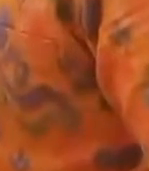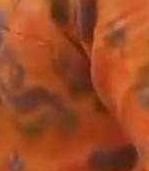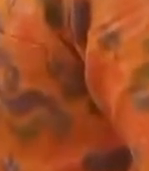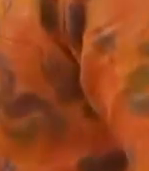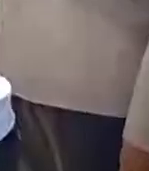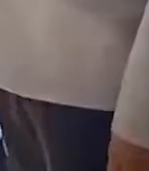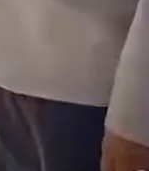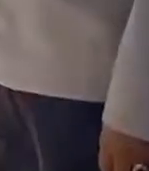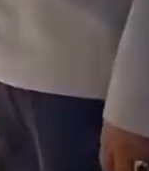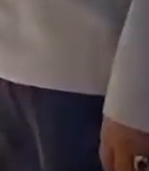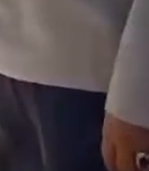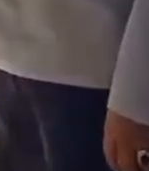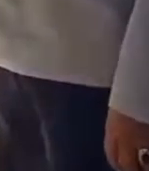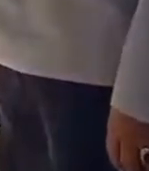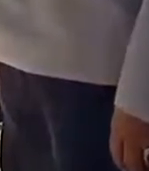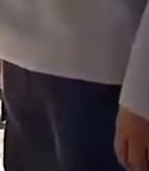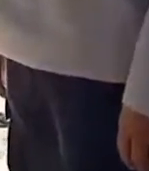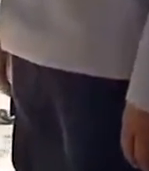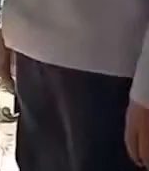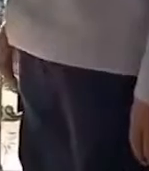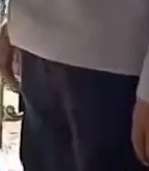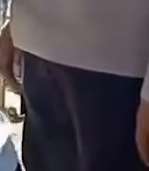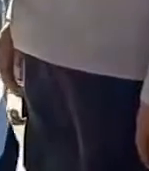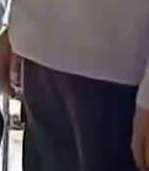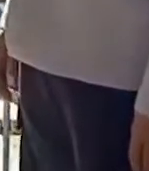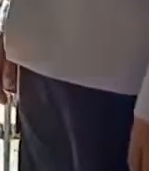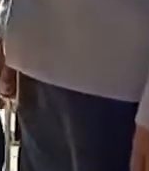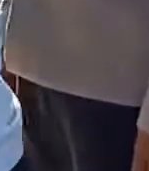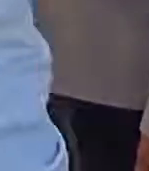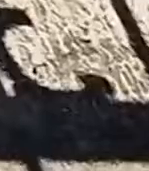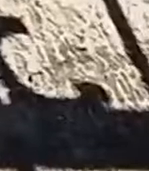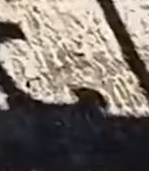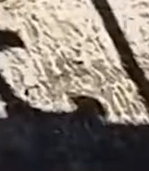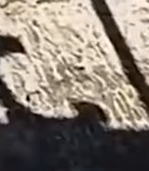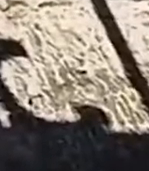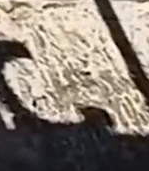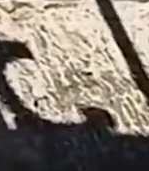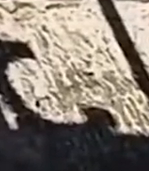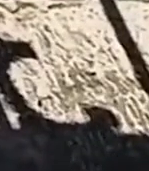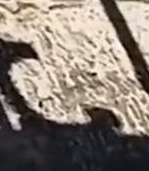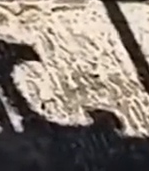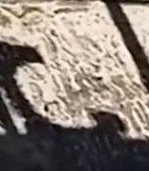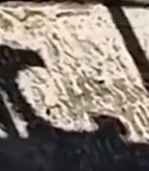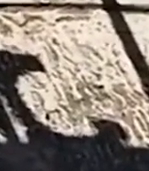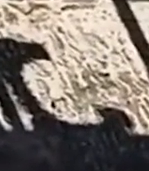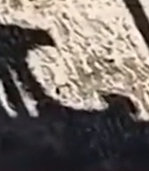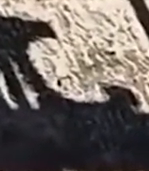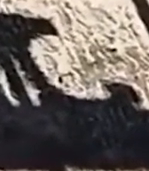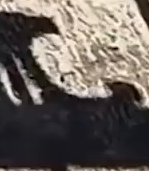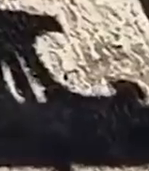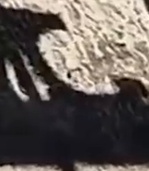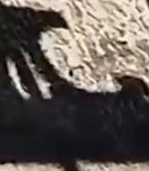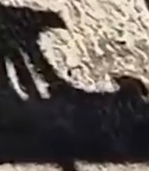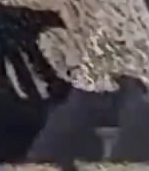penuh. Lokasi isolasi terpusat Kabupaten Jembrana telah menampung 59 pasien. Penggantungan tulisan dilakukan hingga ada kamar